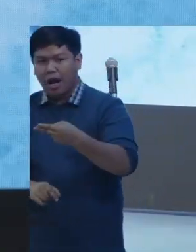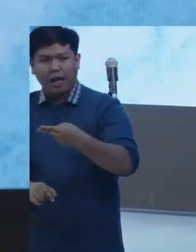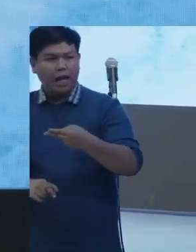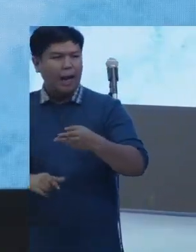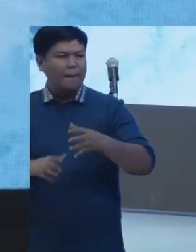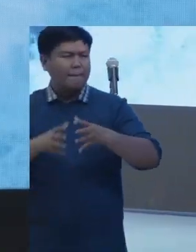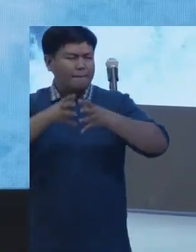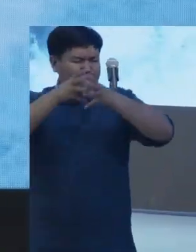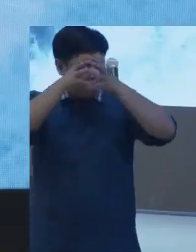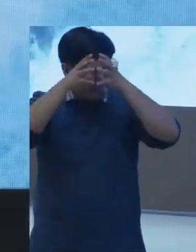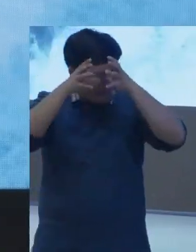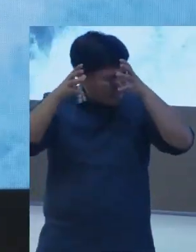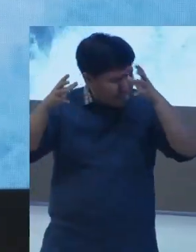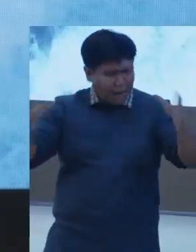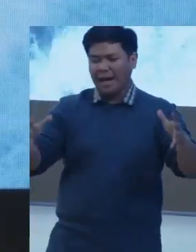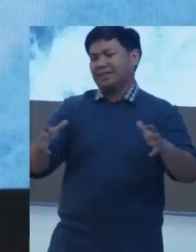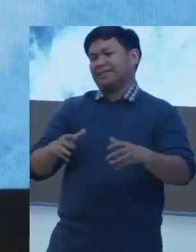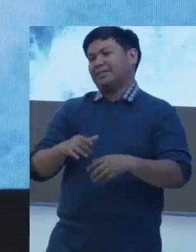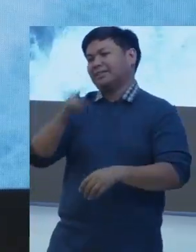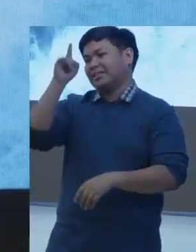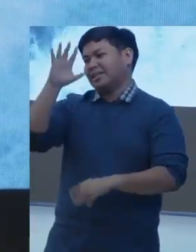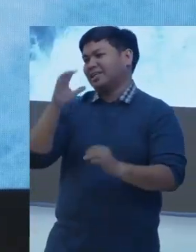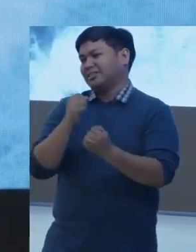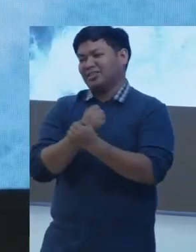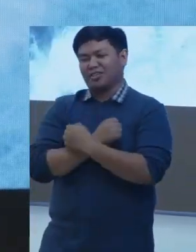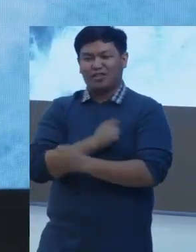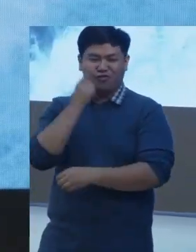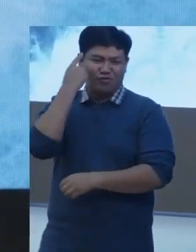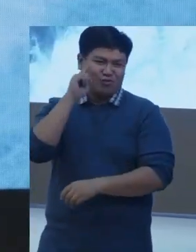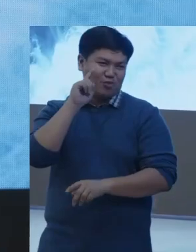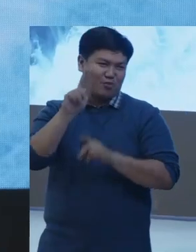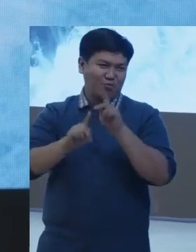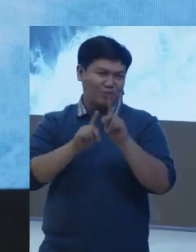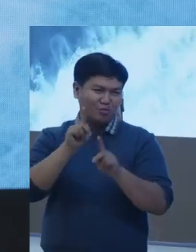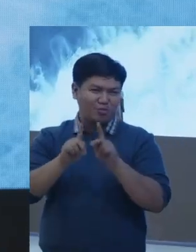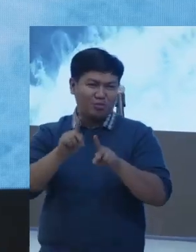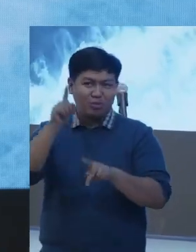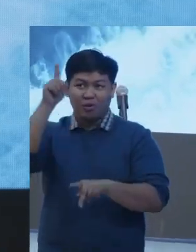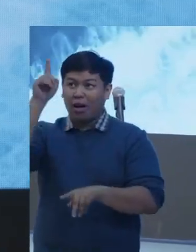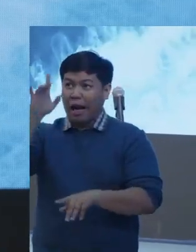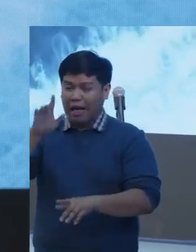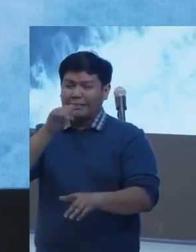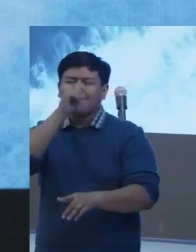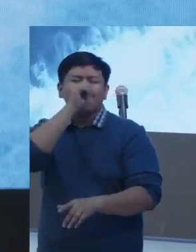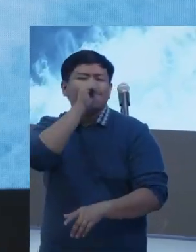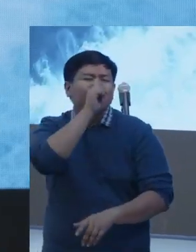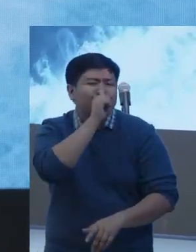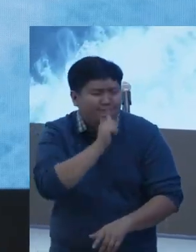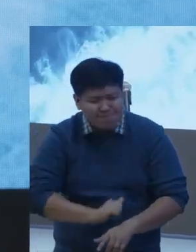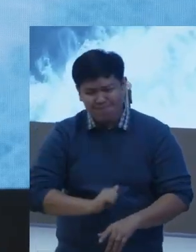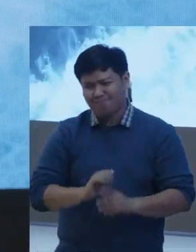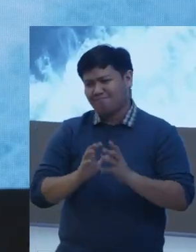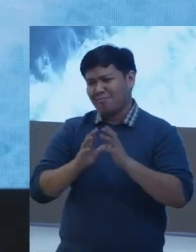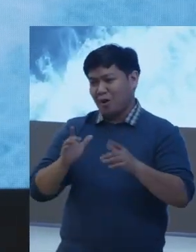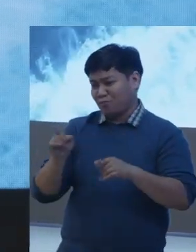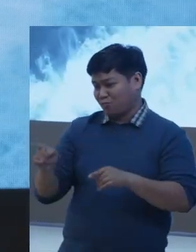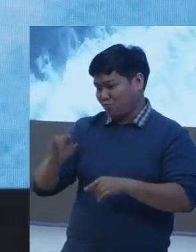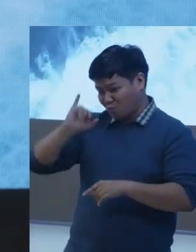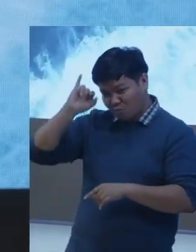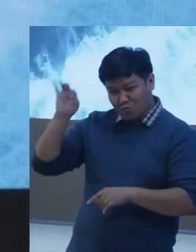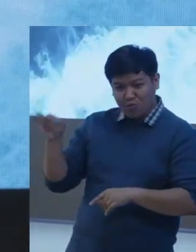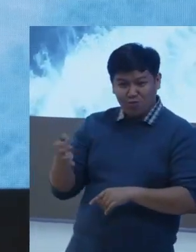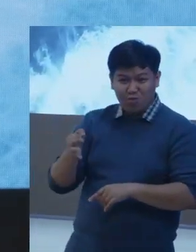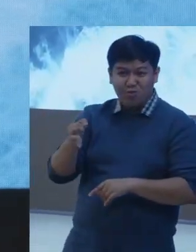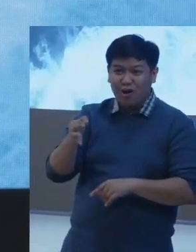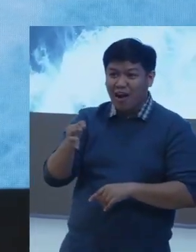lawak ng pag-ibig at pagpapasensya ng Panginoon, lalo na sa kanyang mga